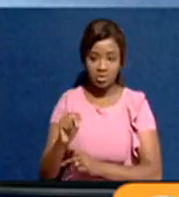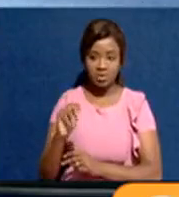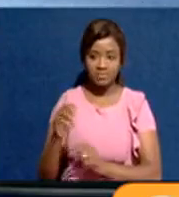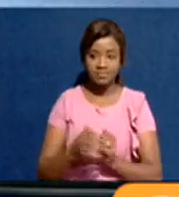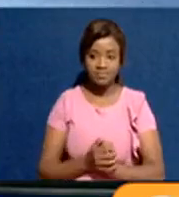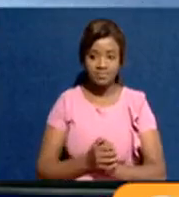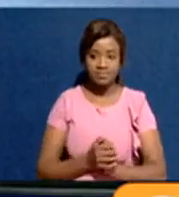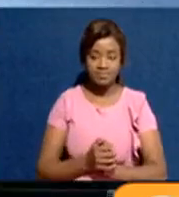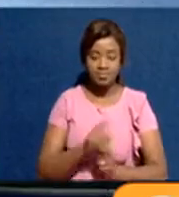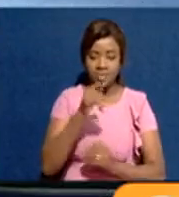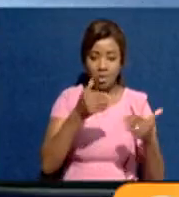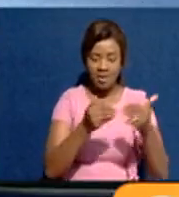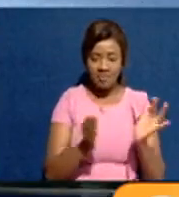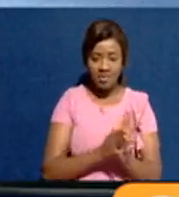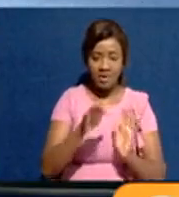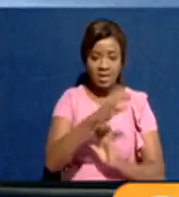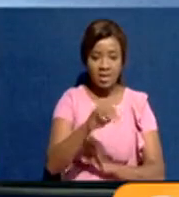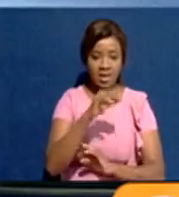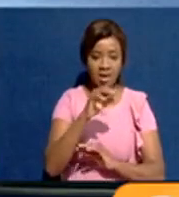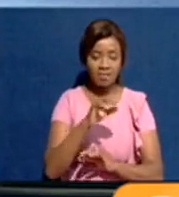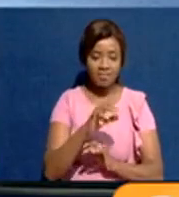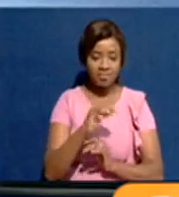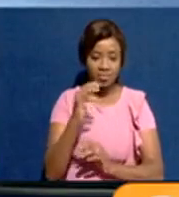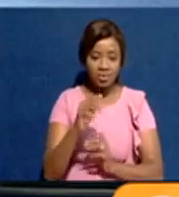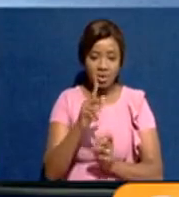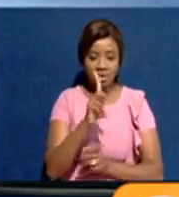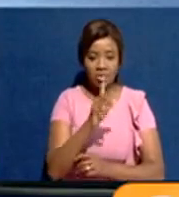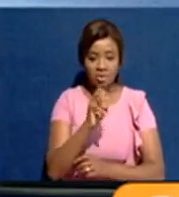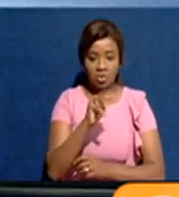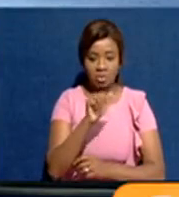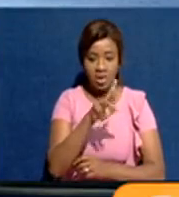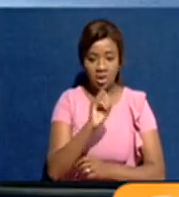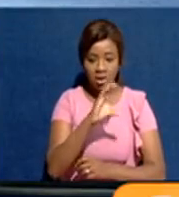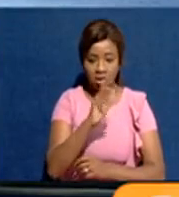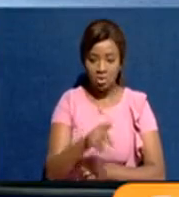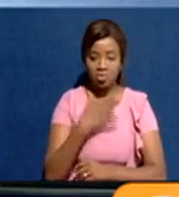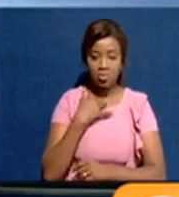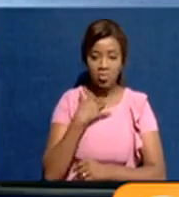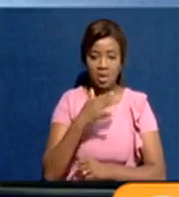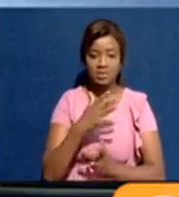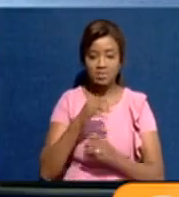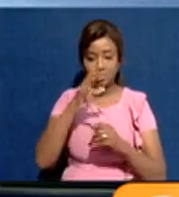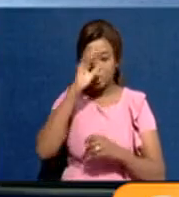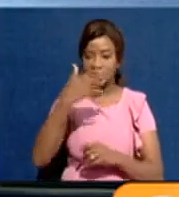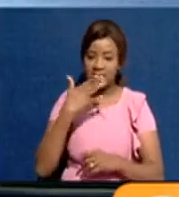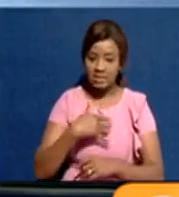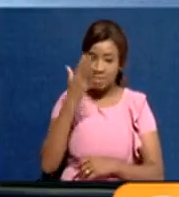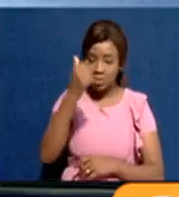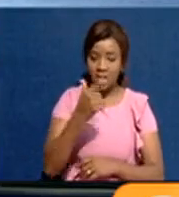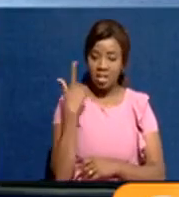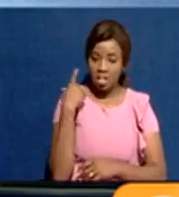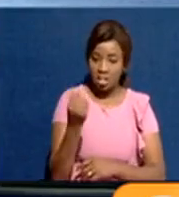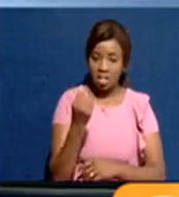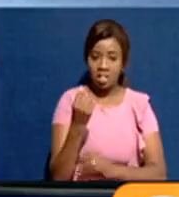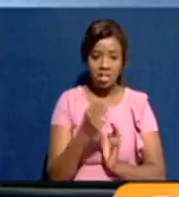Familia moja eneo la Komarock hapa Nairobi inataka majibu kutoka kwa maafisa usalama baada ya jamaa yao kutekwa nyara Jumanne iliyopita.